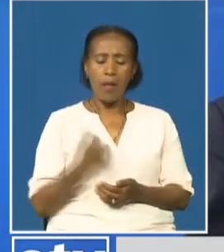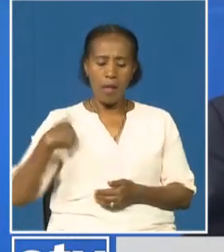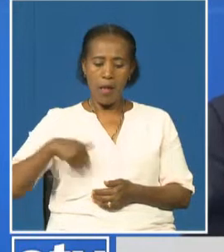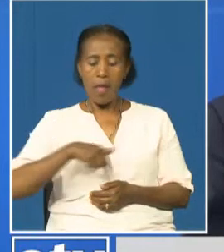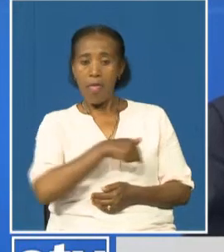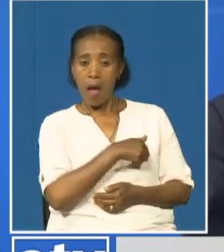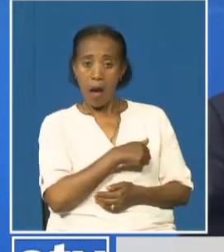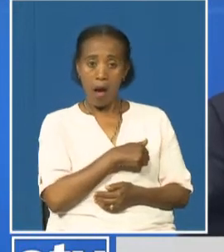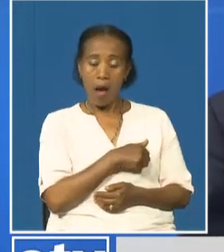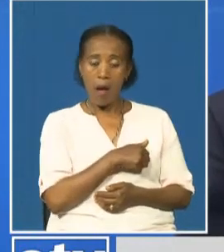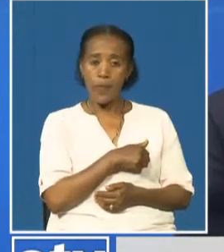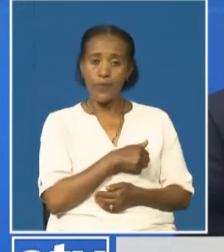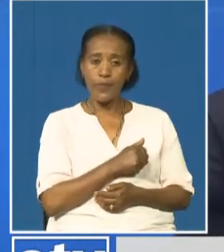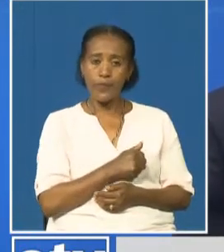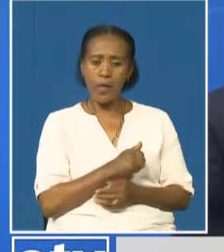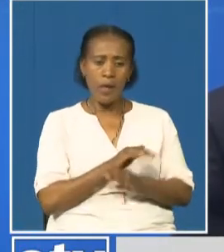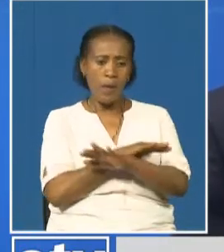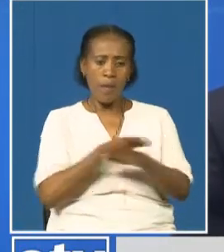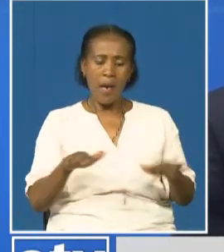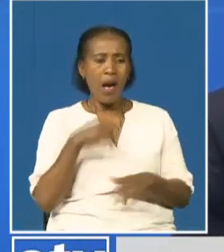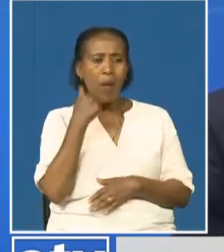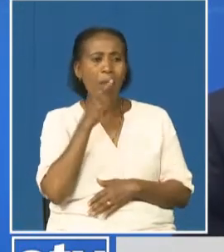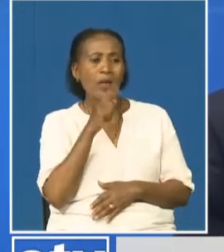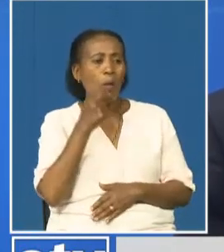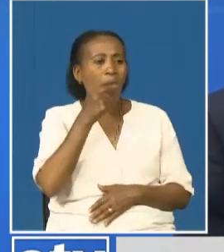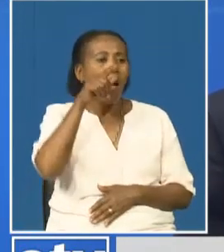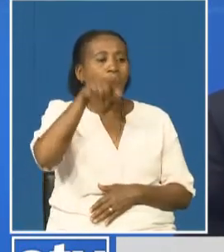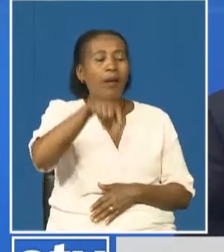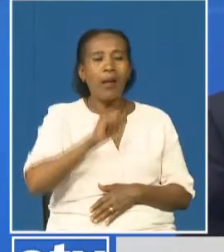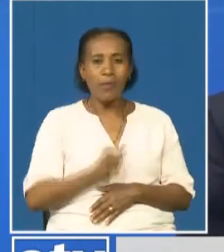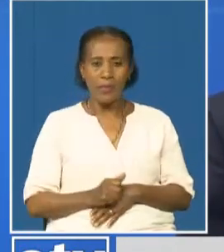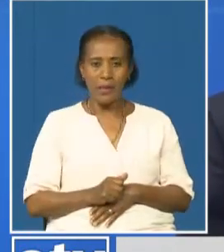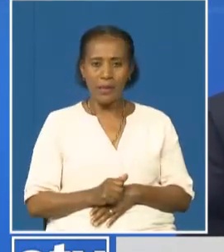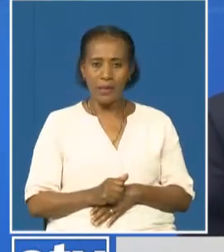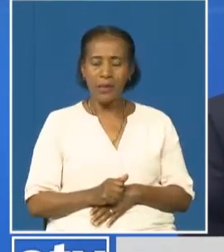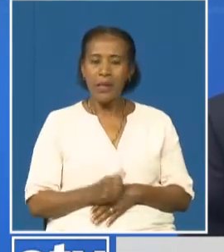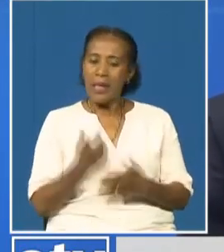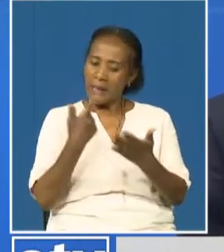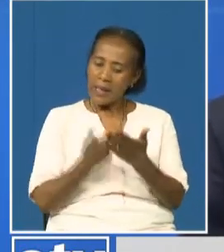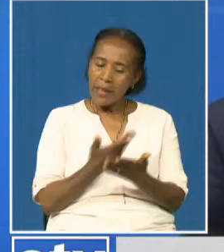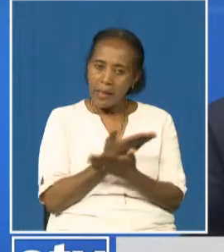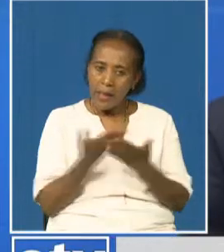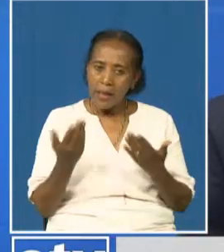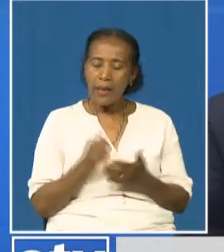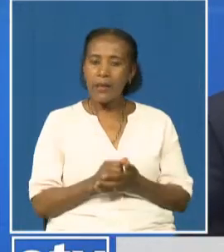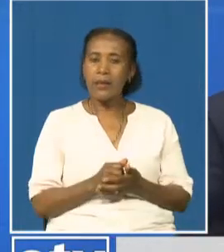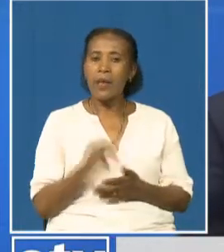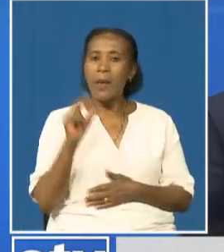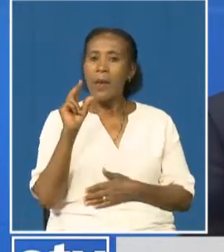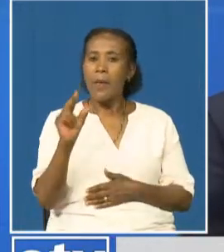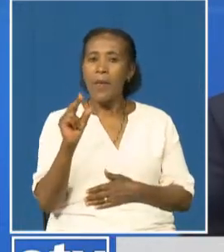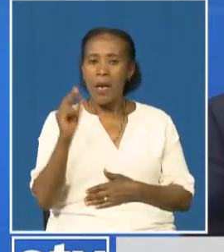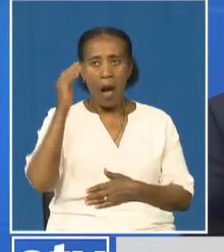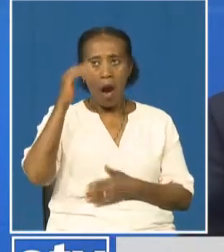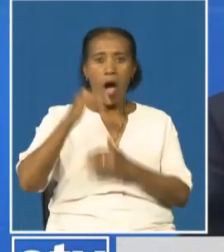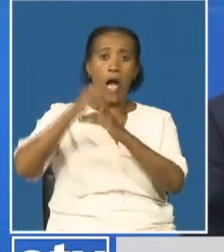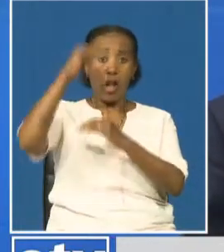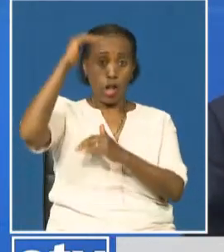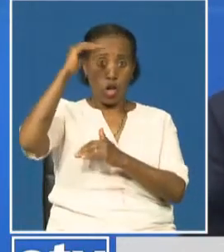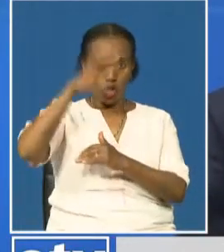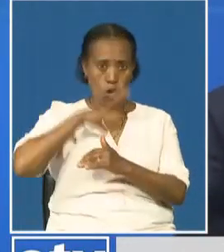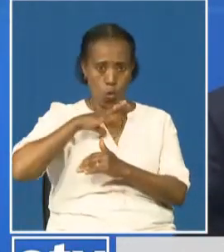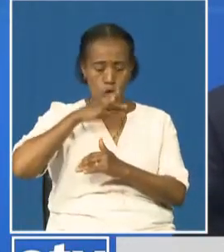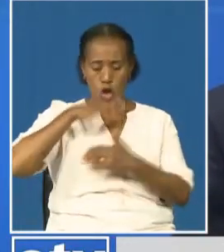እኛ በቃ ማን ነው መናገር ያለበት ይሄን ነገር ለዋቂዎች